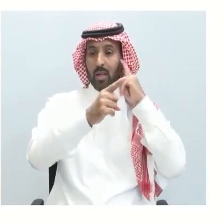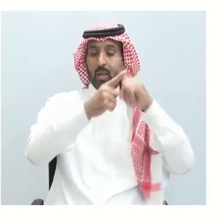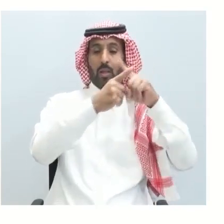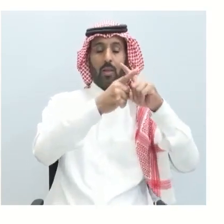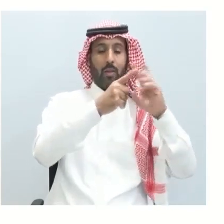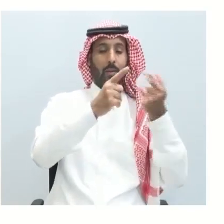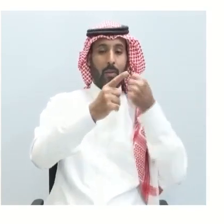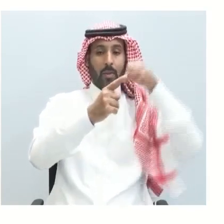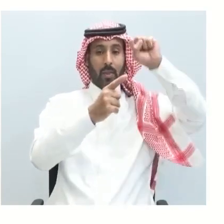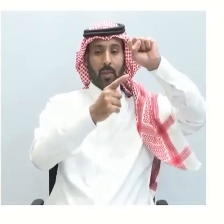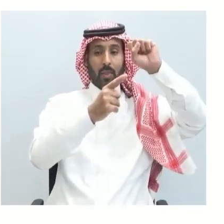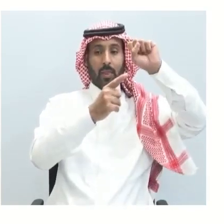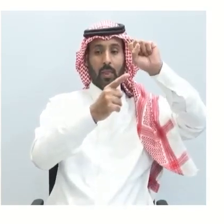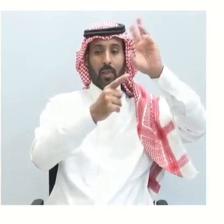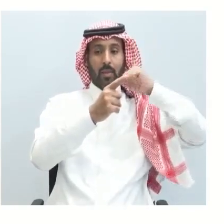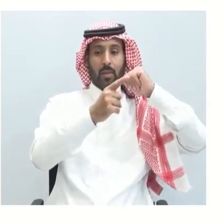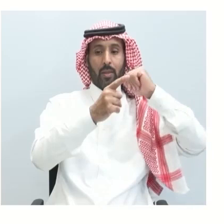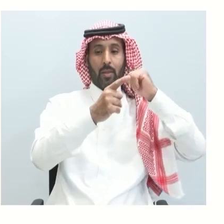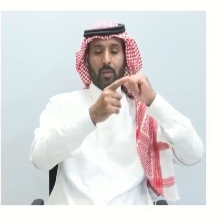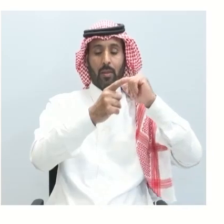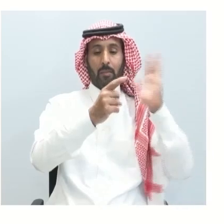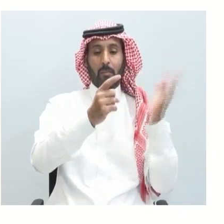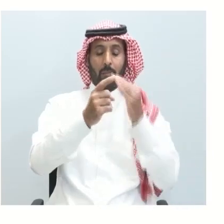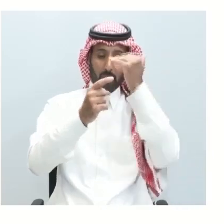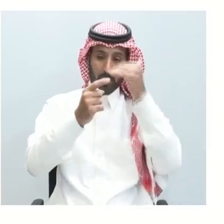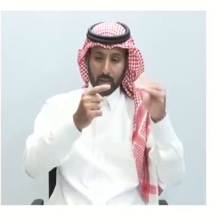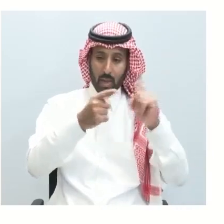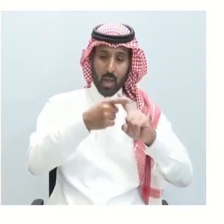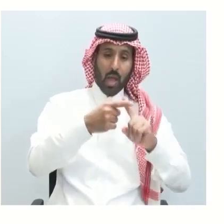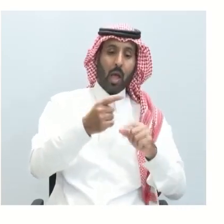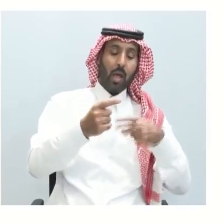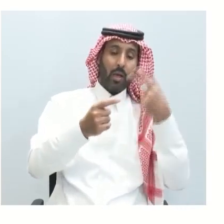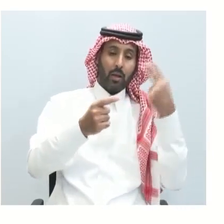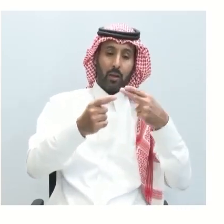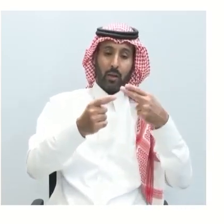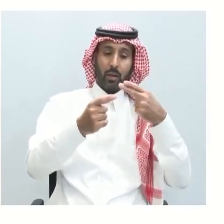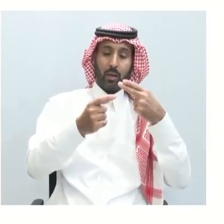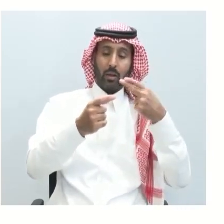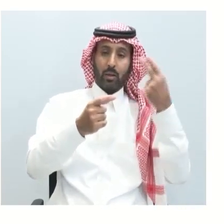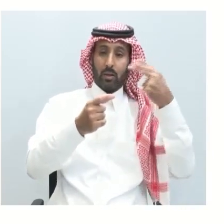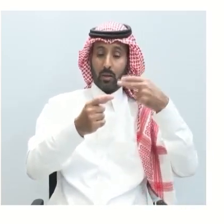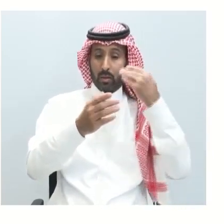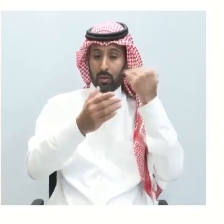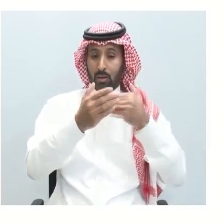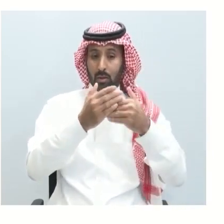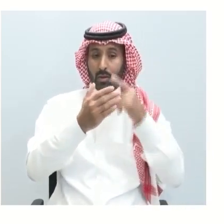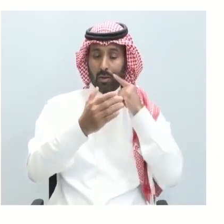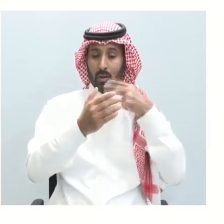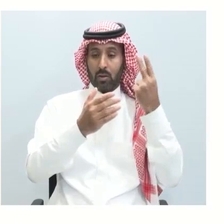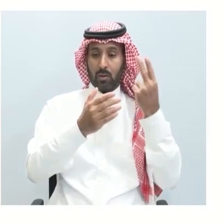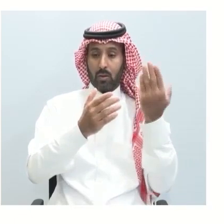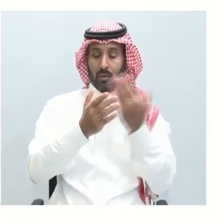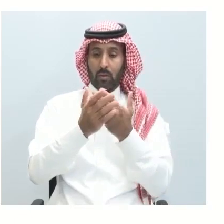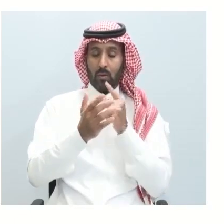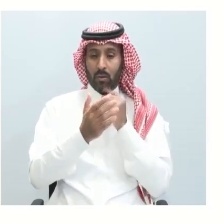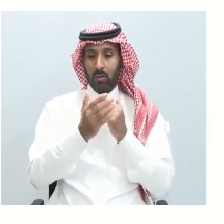تركيز الكبريت لم يرفع لي اس مقسوما على تركيز المتفاعلات ولاحظ ان المعامل هنا اثنين